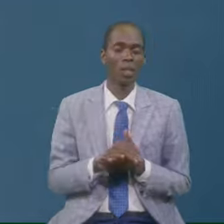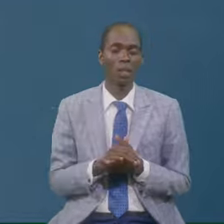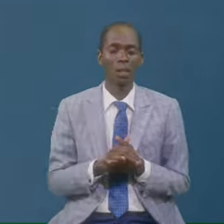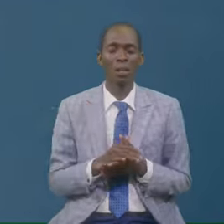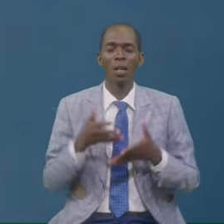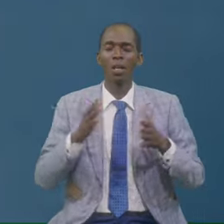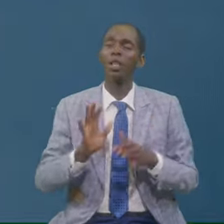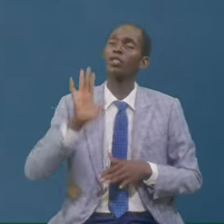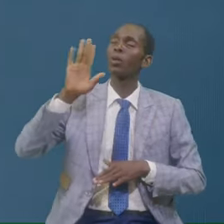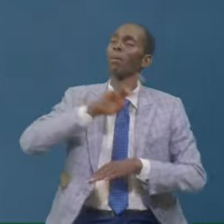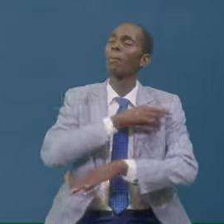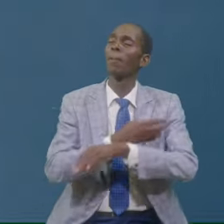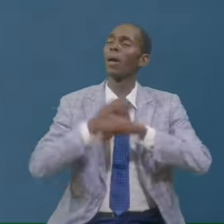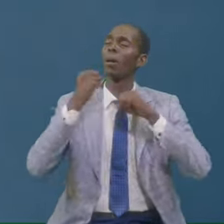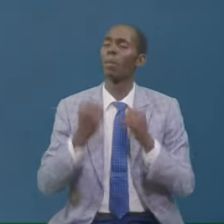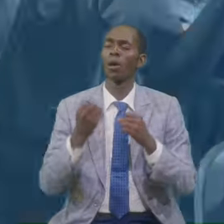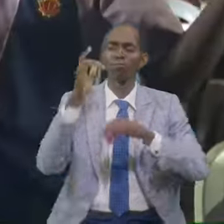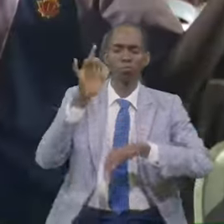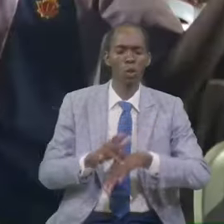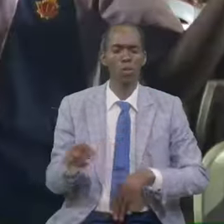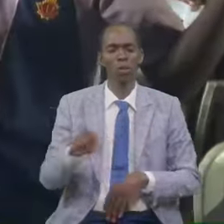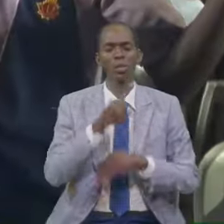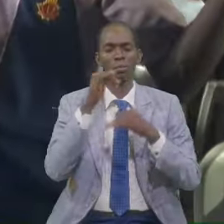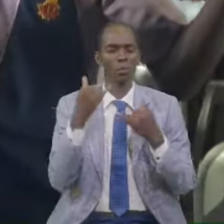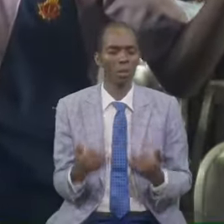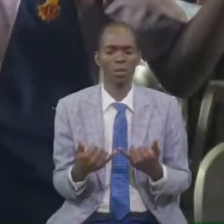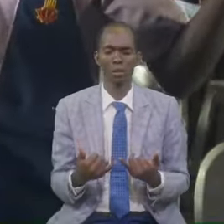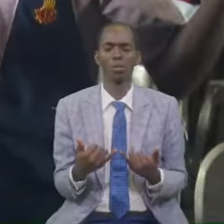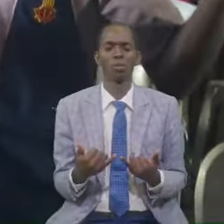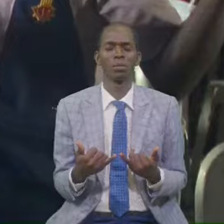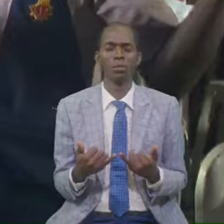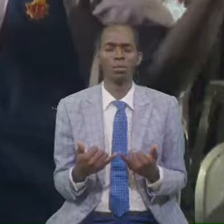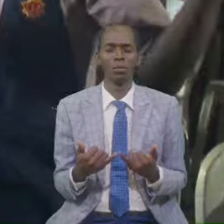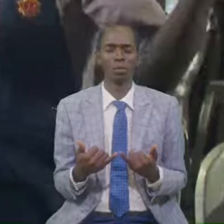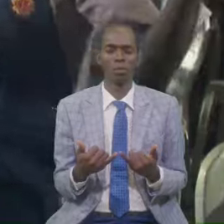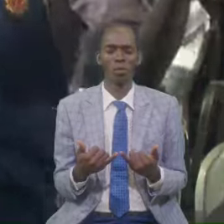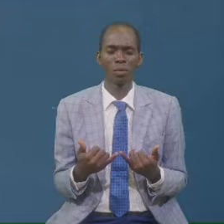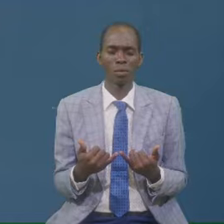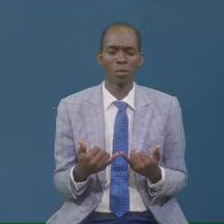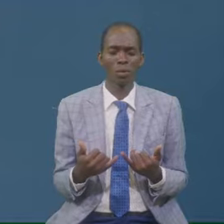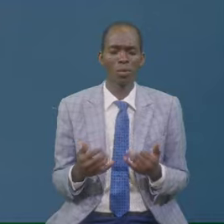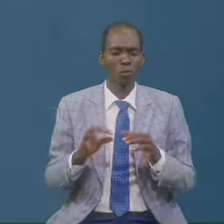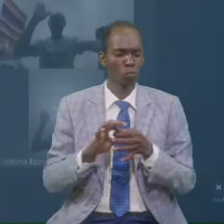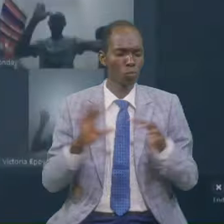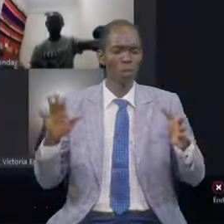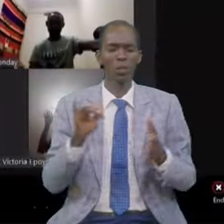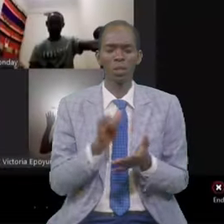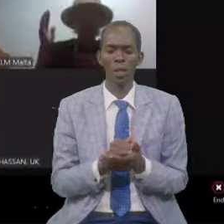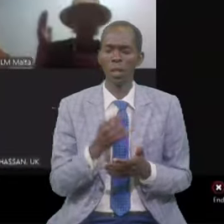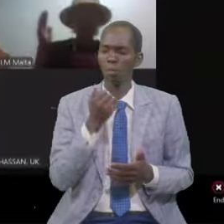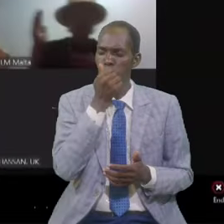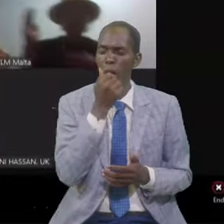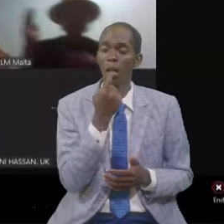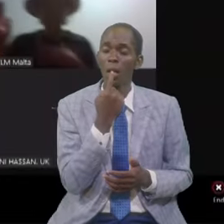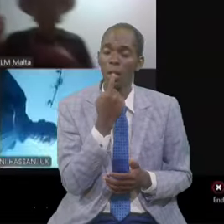power come to them right now. మీ బలమైన శక్తి వారి మీదకు ఇప్పుడే రావాలి. Use their dumb tongues, ఇప్పుడు వారి నోటిని మీరు వాడుకోండి.